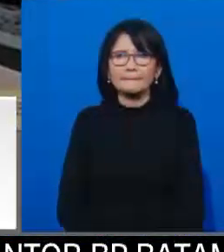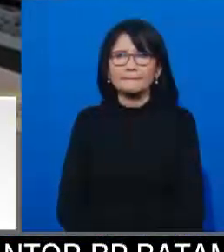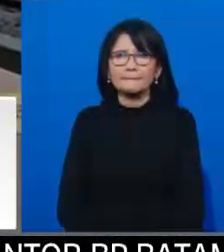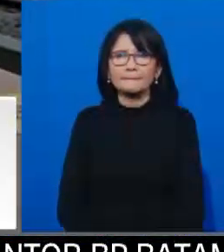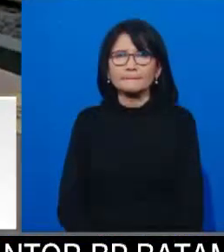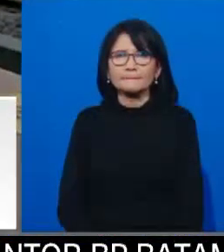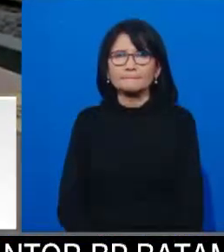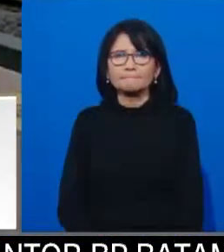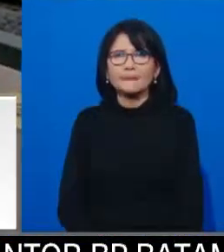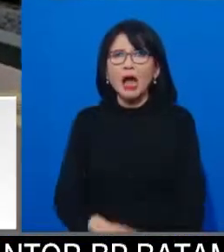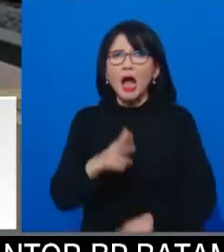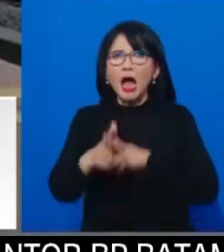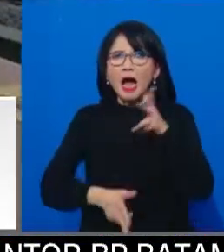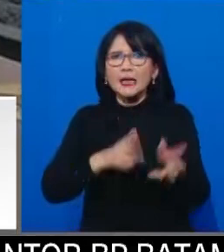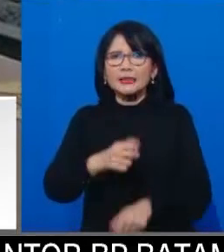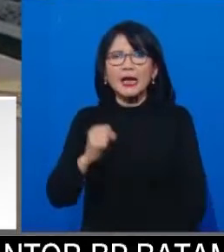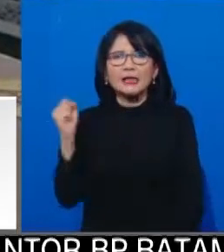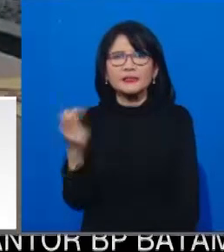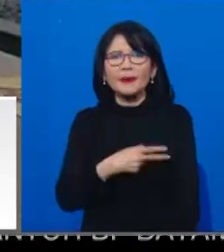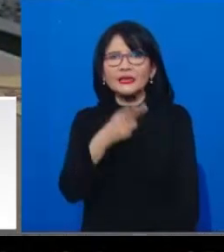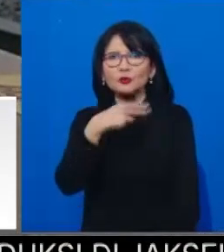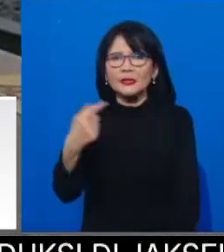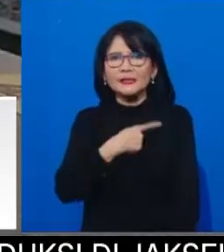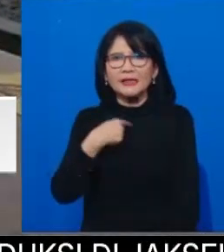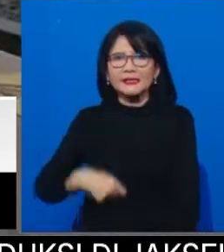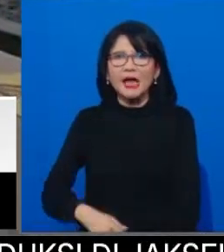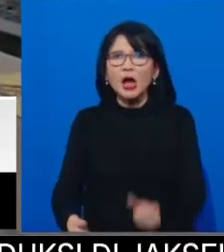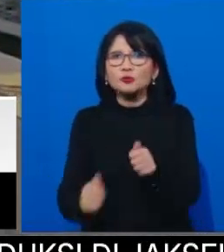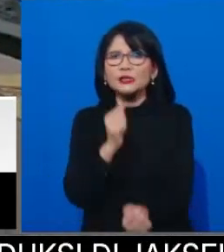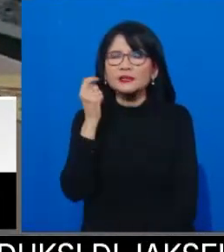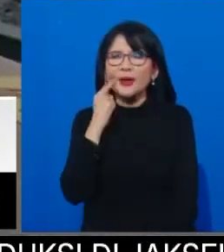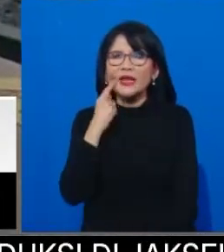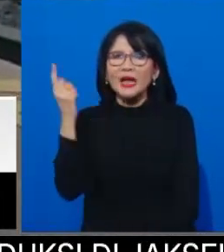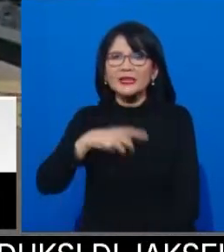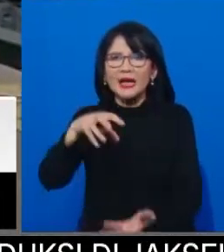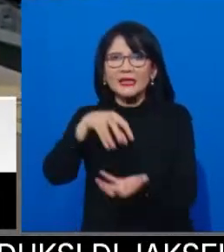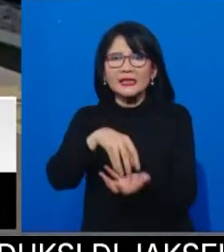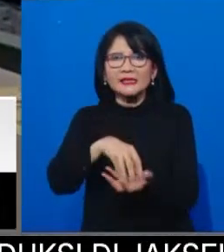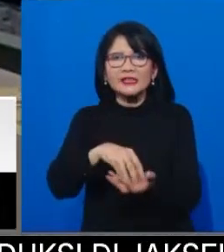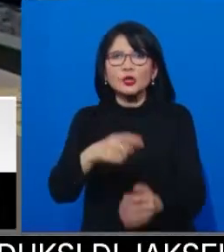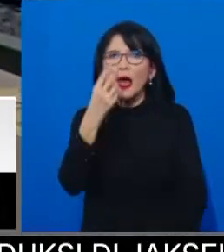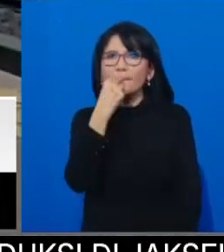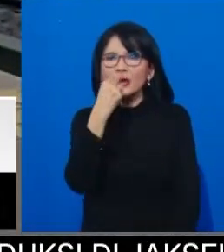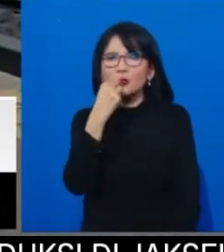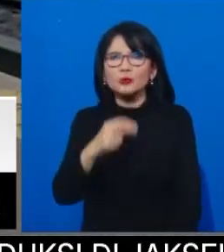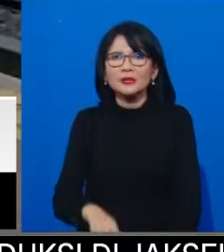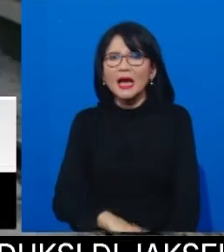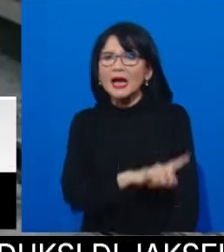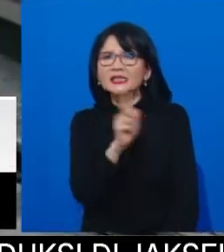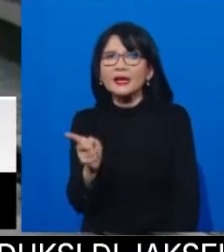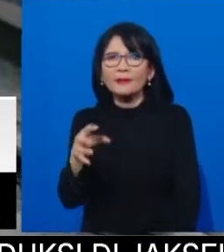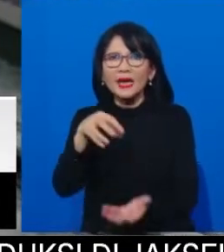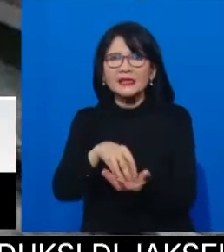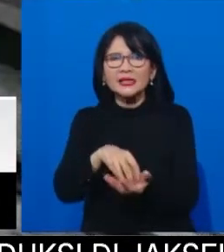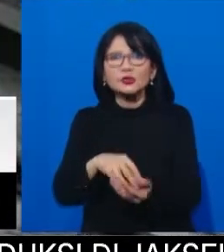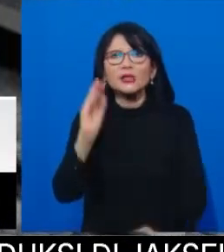PT Kereta Cepat Indonesia China melakukan uji coba operasional kereta cepat dari stasiun Tegaluar, Bandung, Jawa Barat hingga stasiun